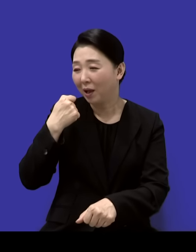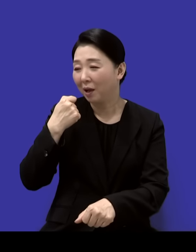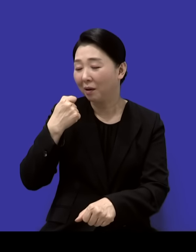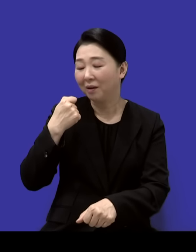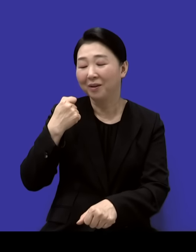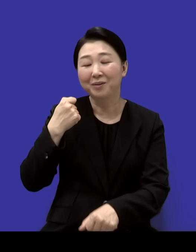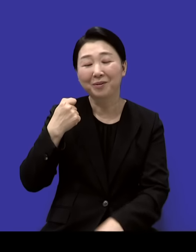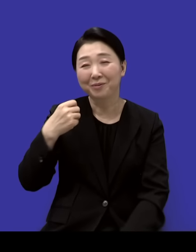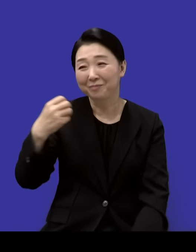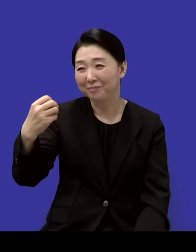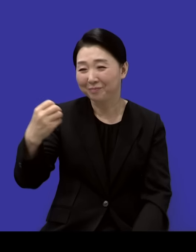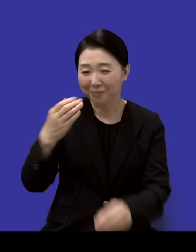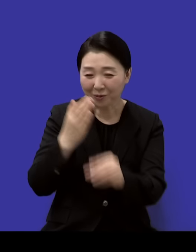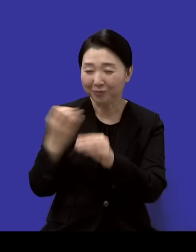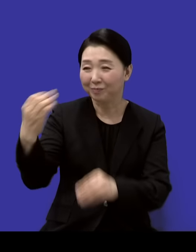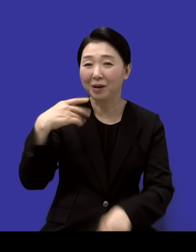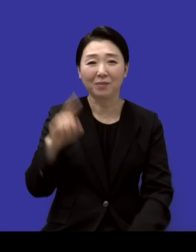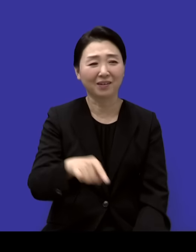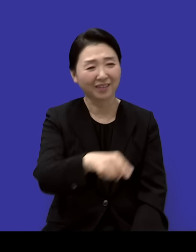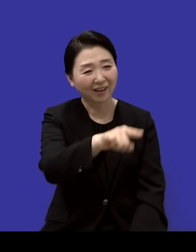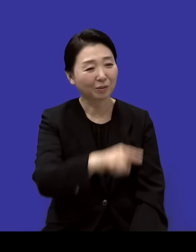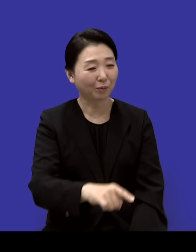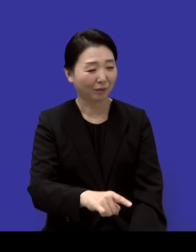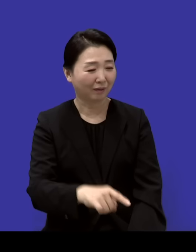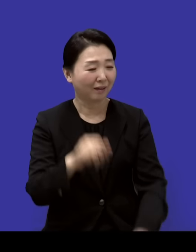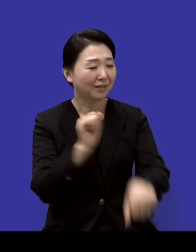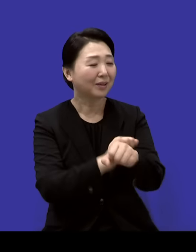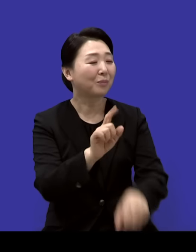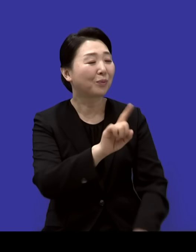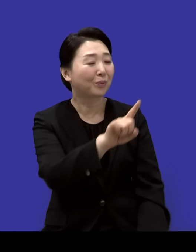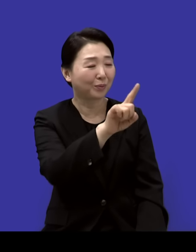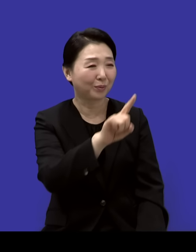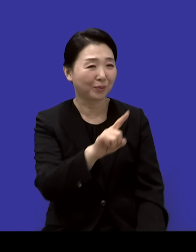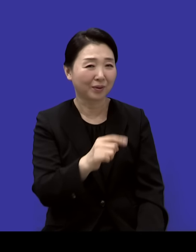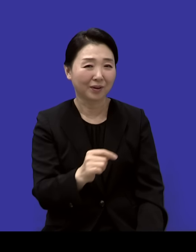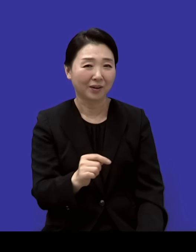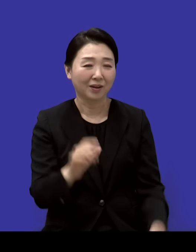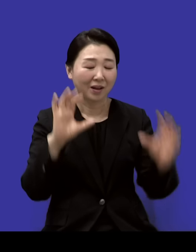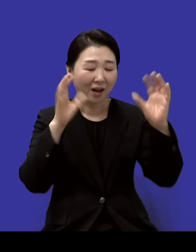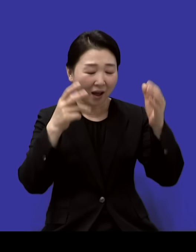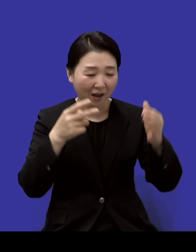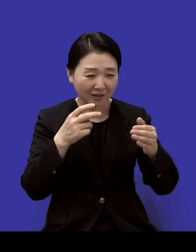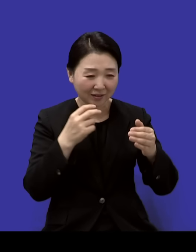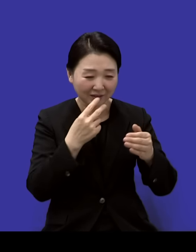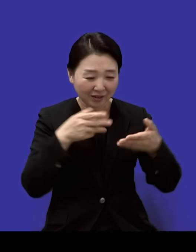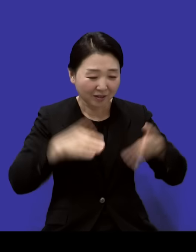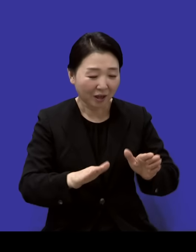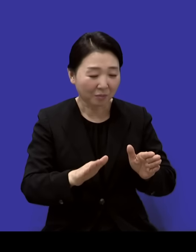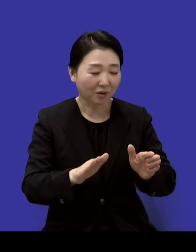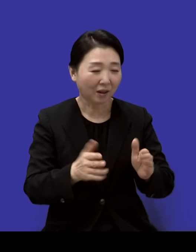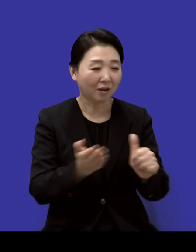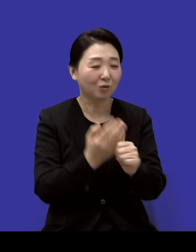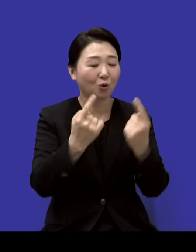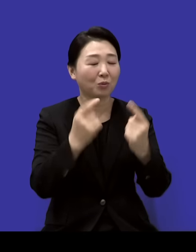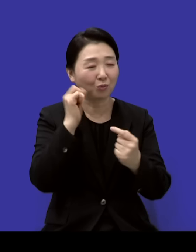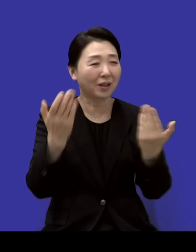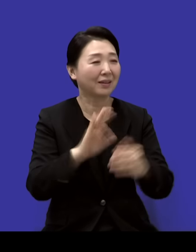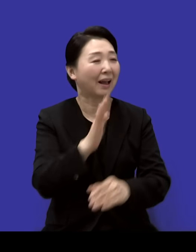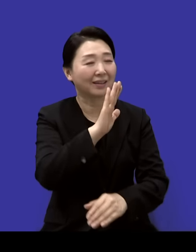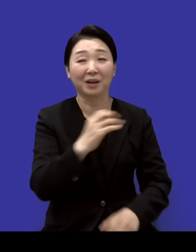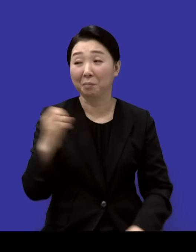되게 해탈한 표정으로 말씀하시더라고요. 야, 네가 아무리 잘나봐야 한 생명을 낳아 키우는 것보다 무슨 위대한 일을 해. 이렇게